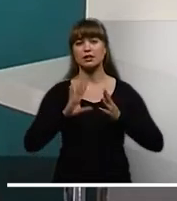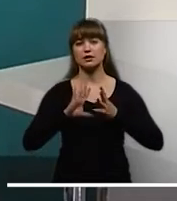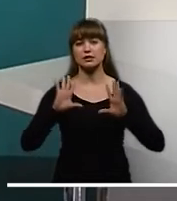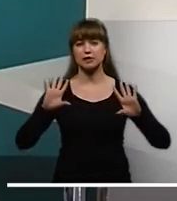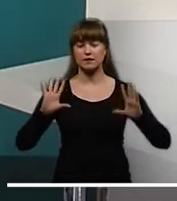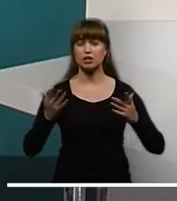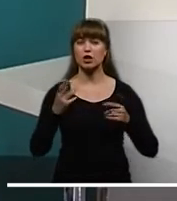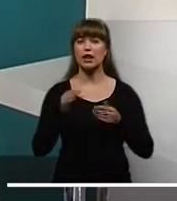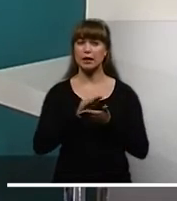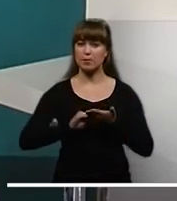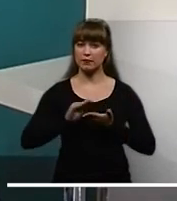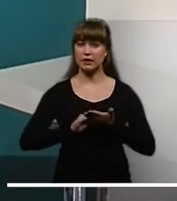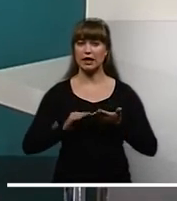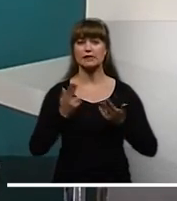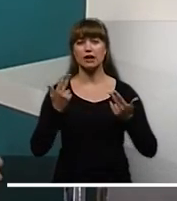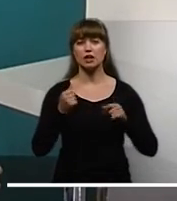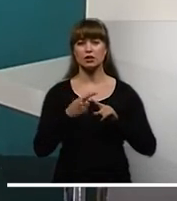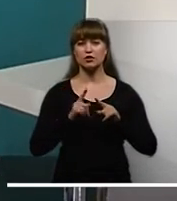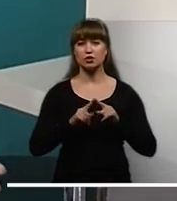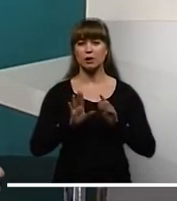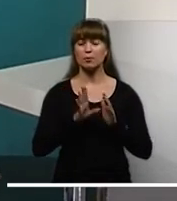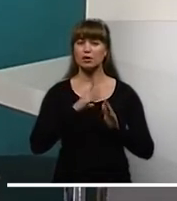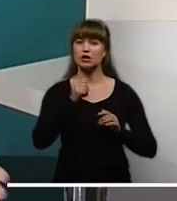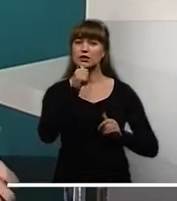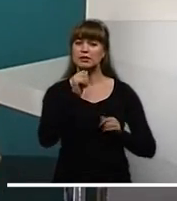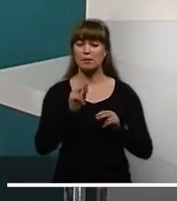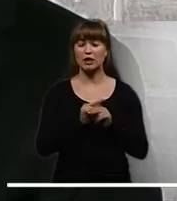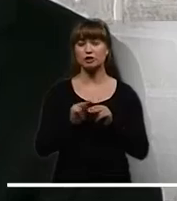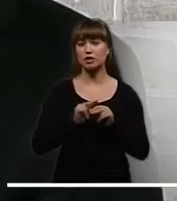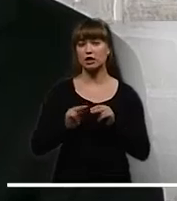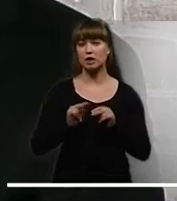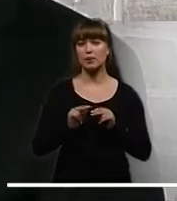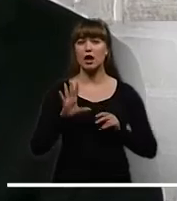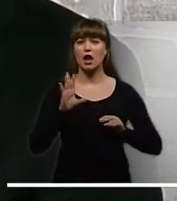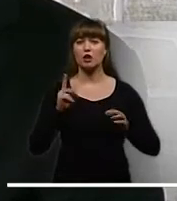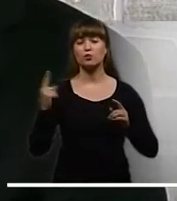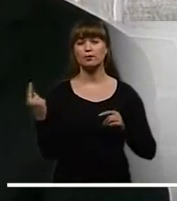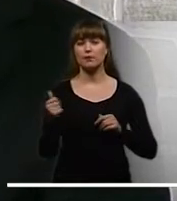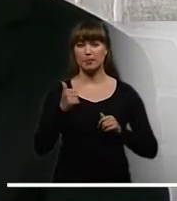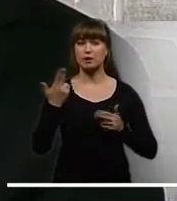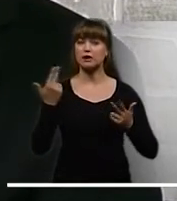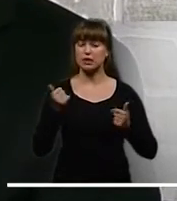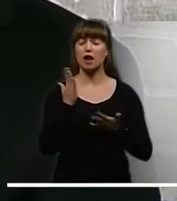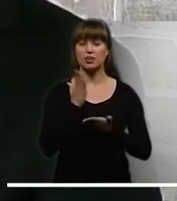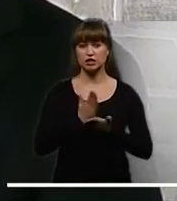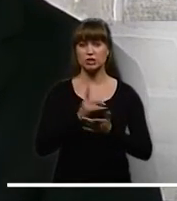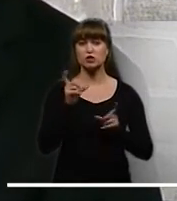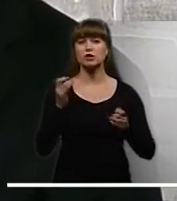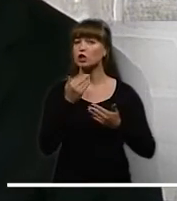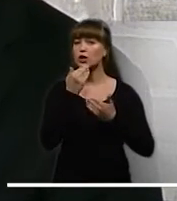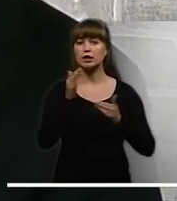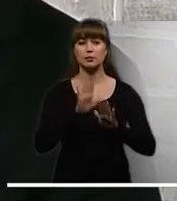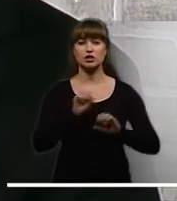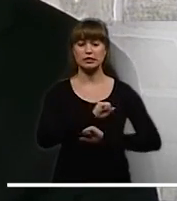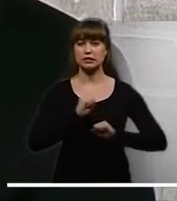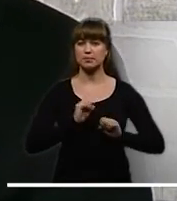и, может быть, это повторяется, да? То есть что-то вот люди пытаются самолечением каким-то заниматься. Ну, во-первых, да, конечно, есть люди, которые не